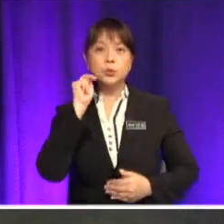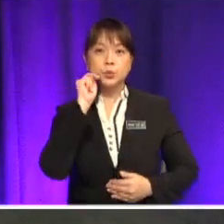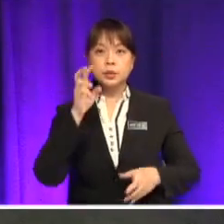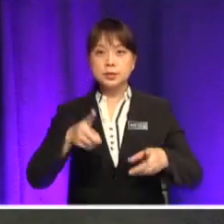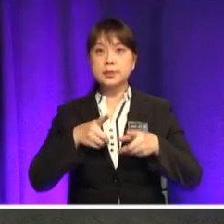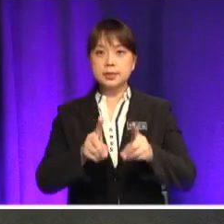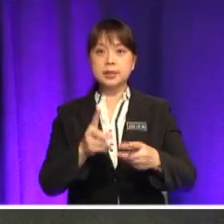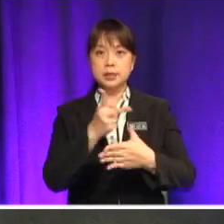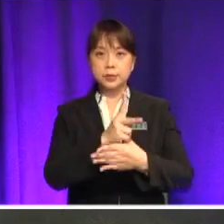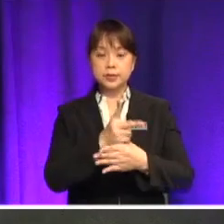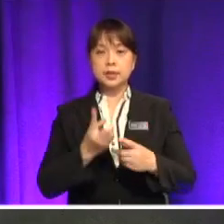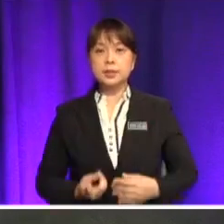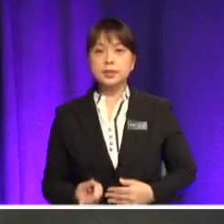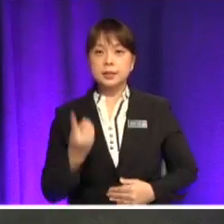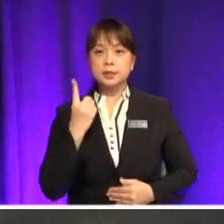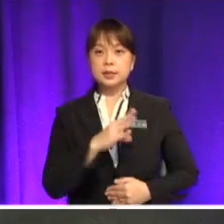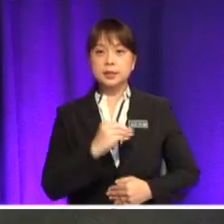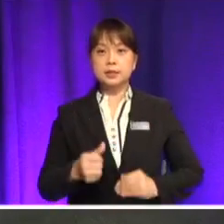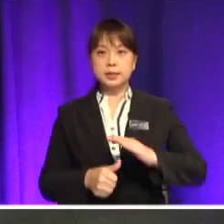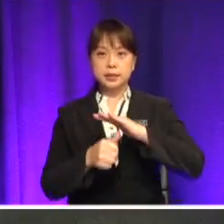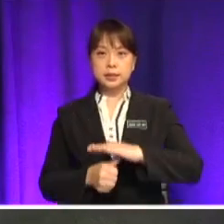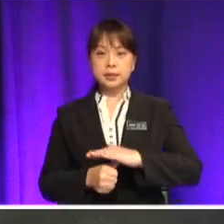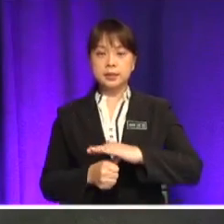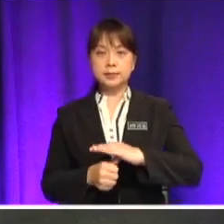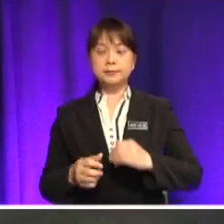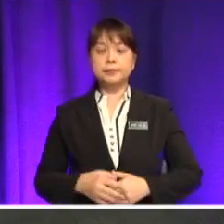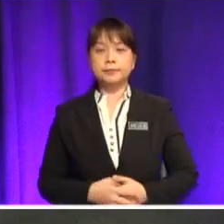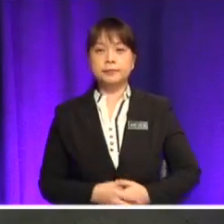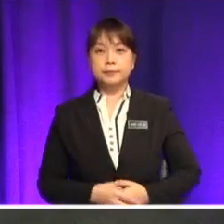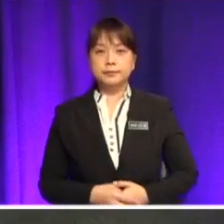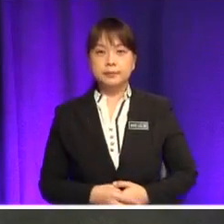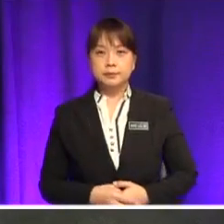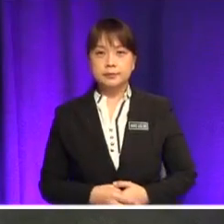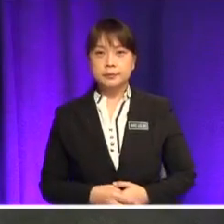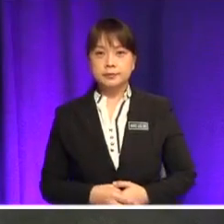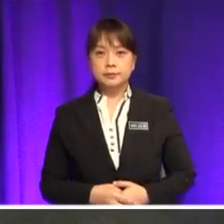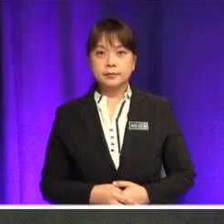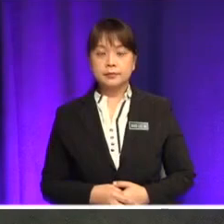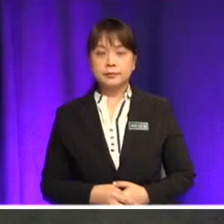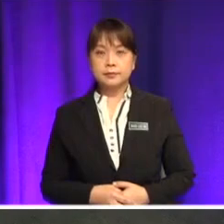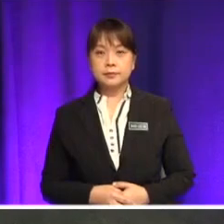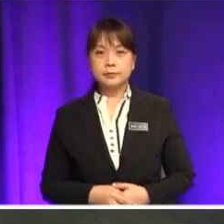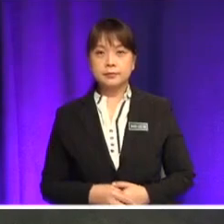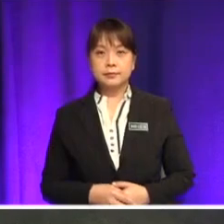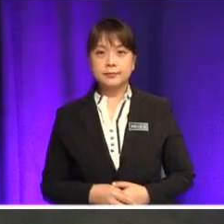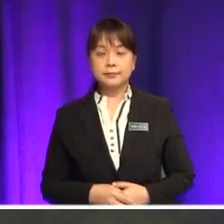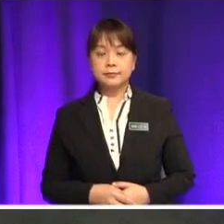dan tekanan dalam mata pelajaran sains segmen sekarang